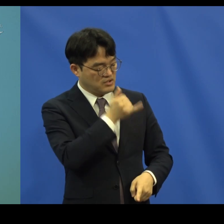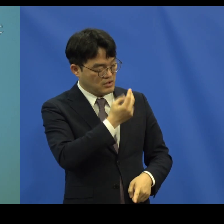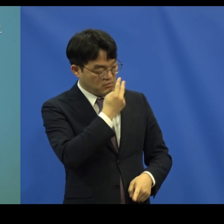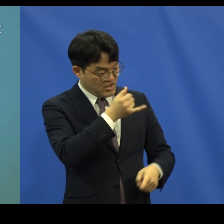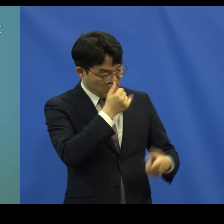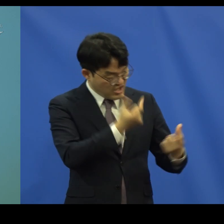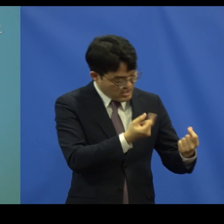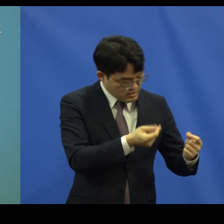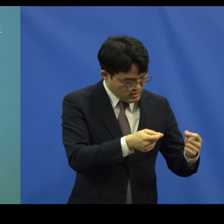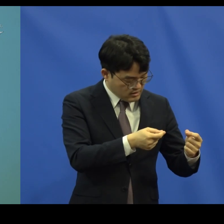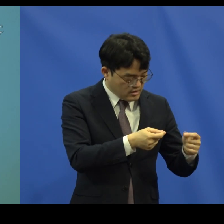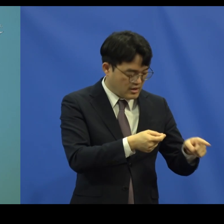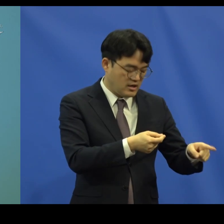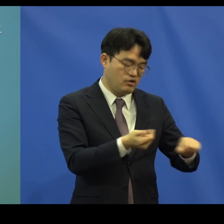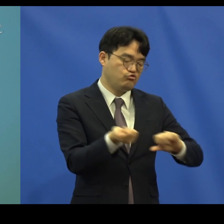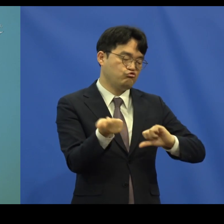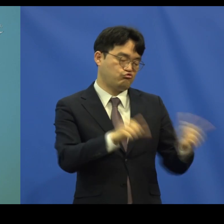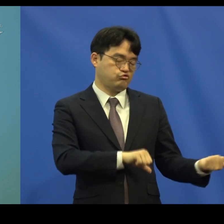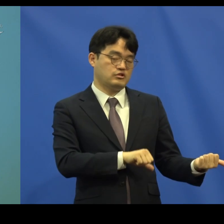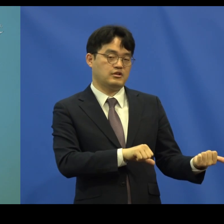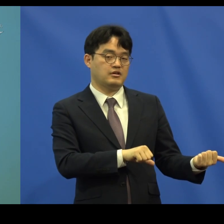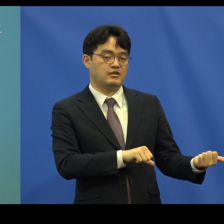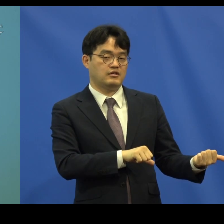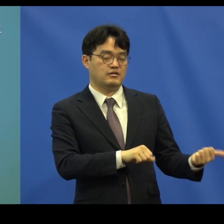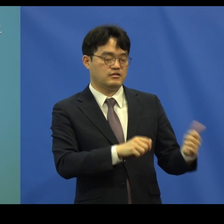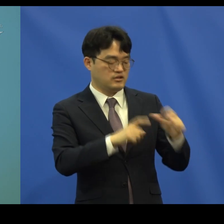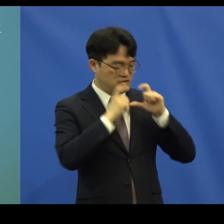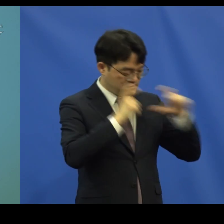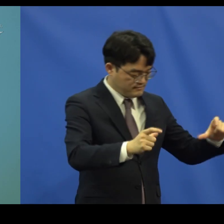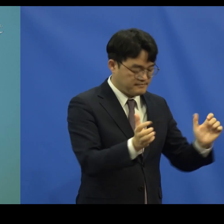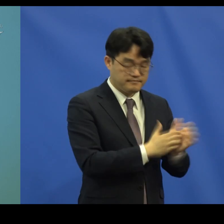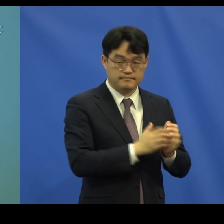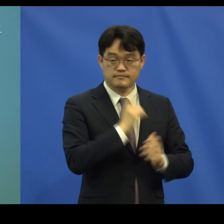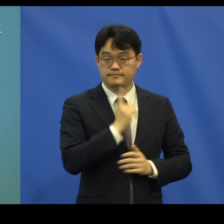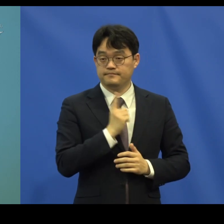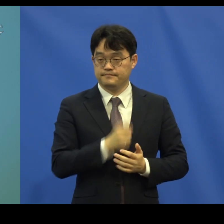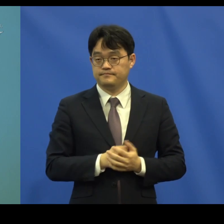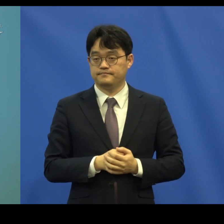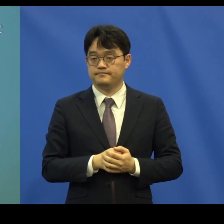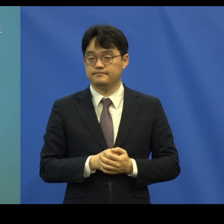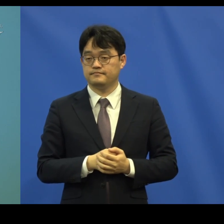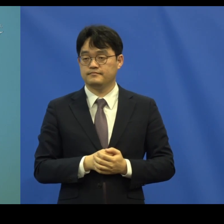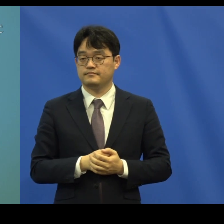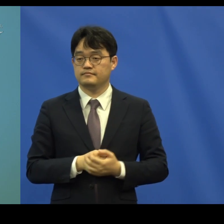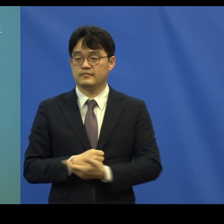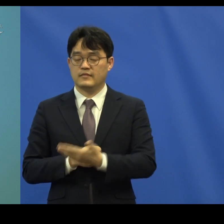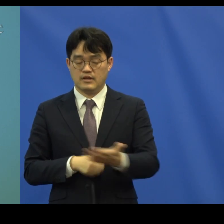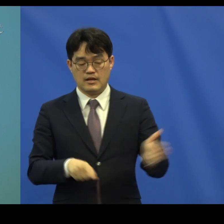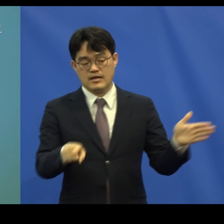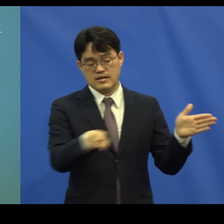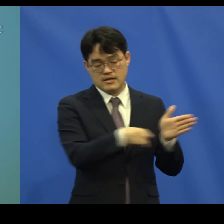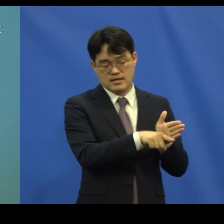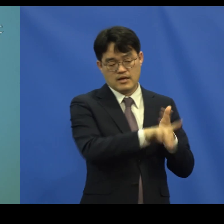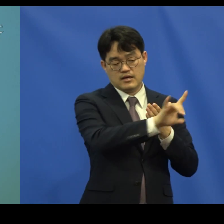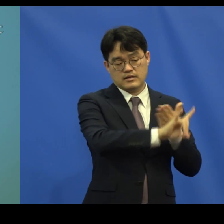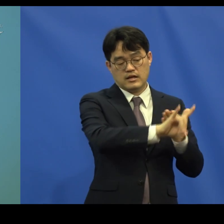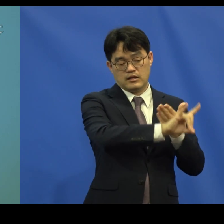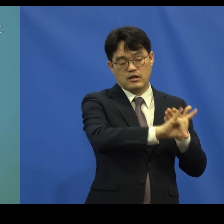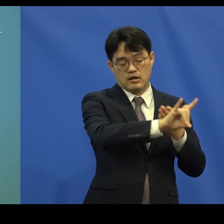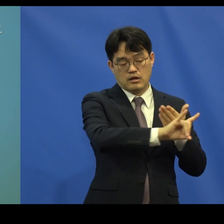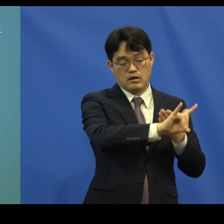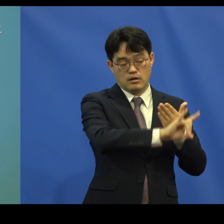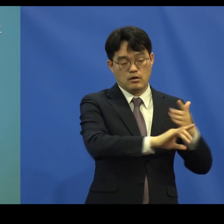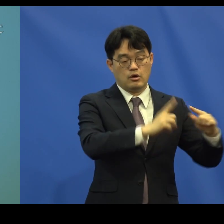수 없다. 이미 죽어버렸다. 그래서 4대 교회에 대해서는 여러분 심판에 대한 메시지가 빠져 있어. 없어요.